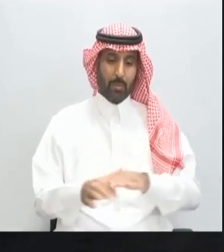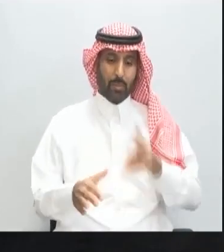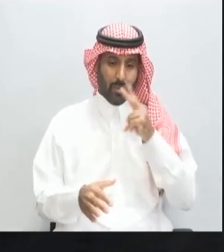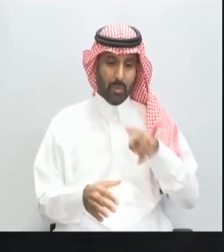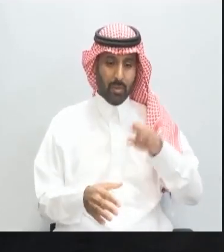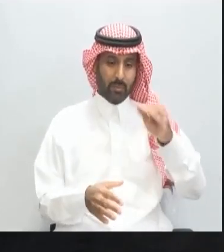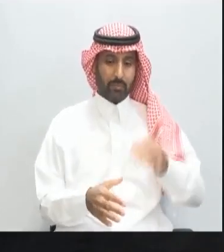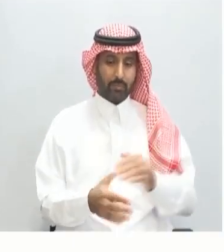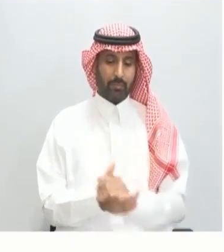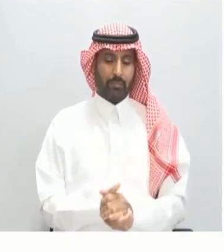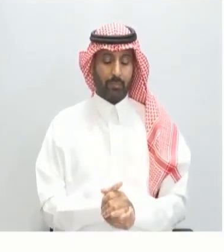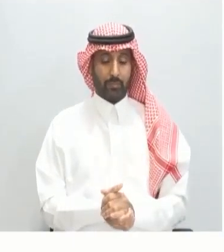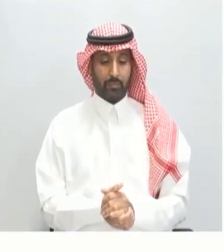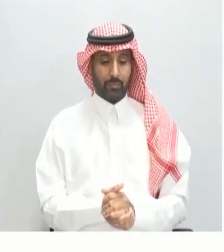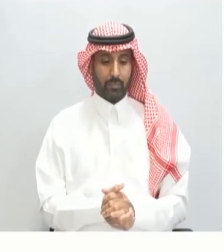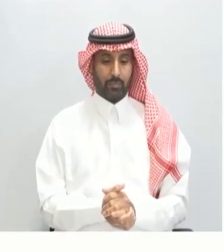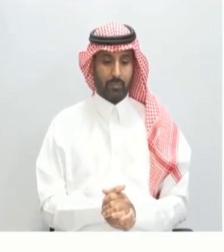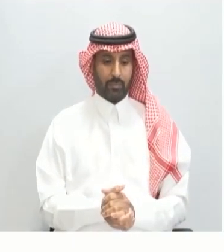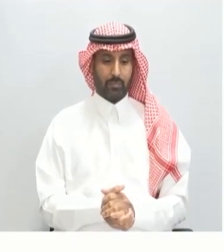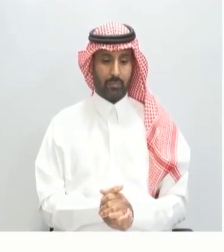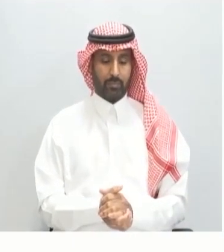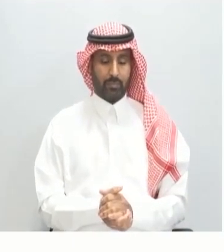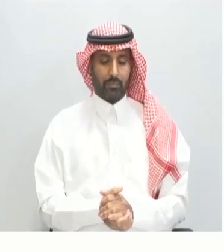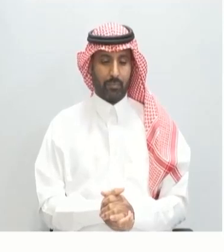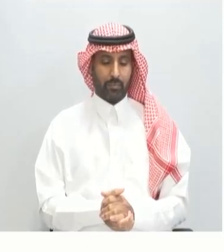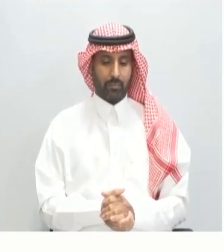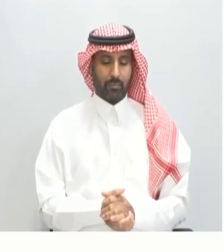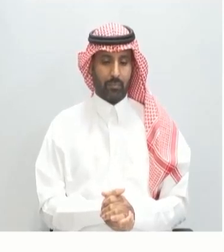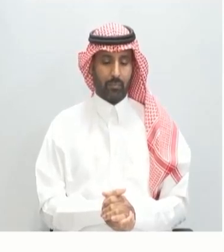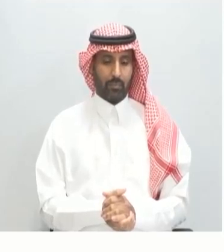هو موضح ابنائي لديكم في الكتاب